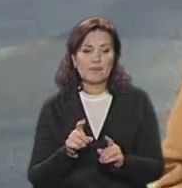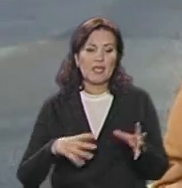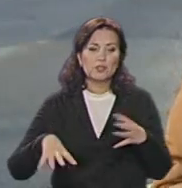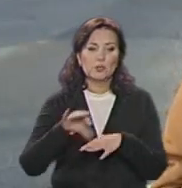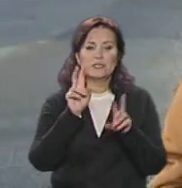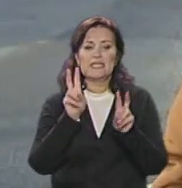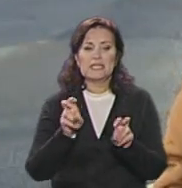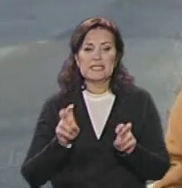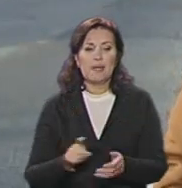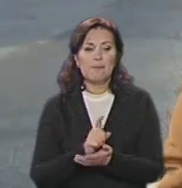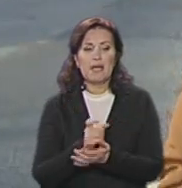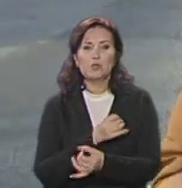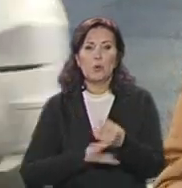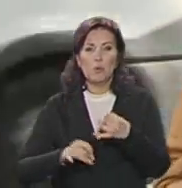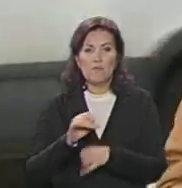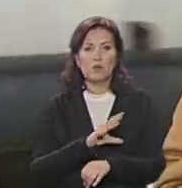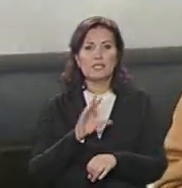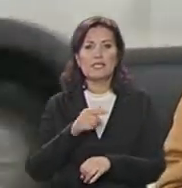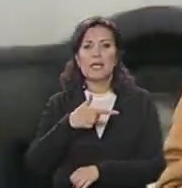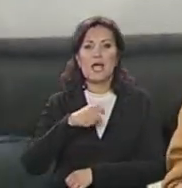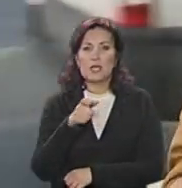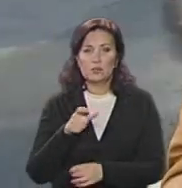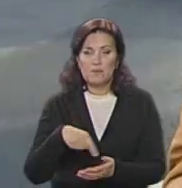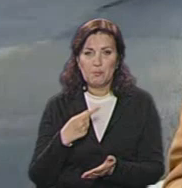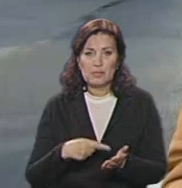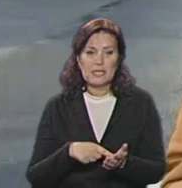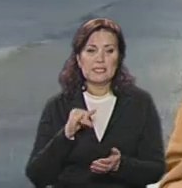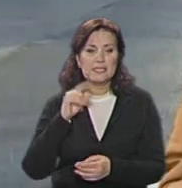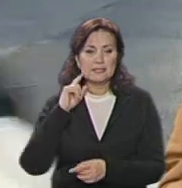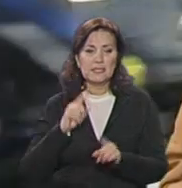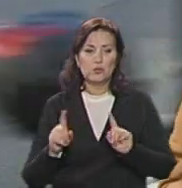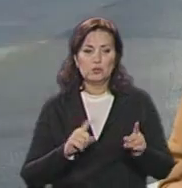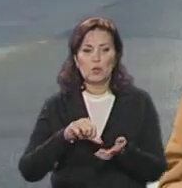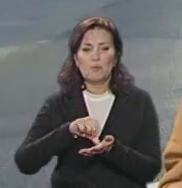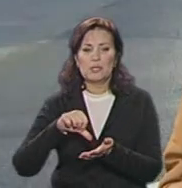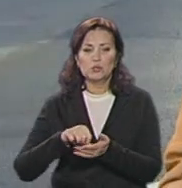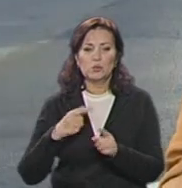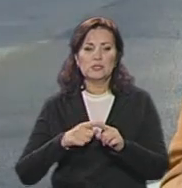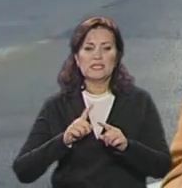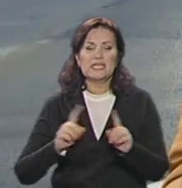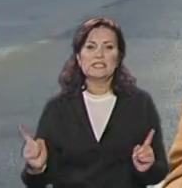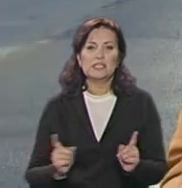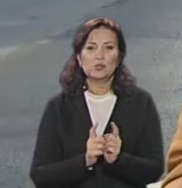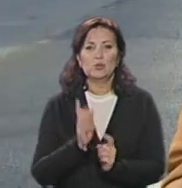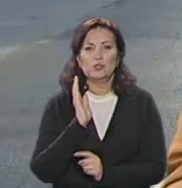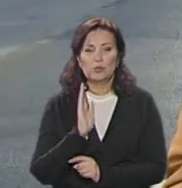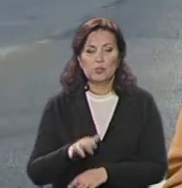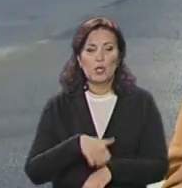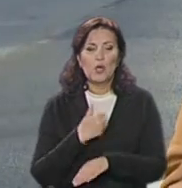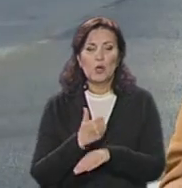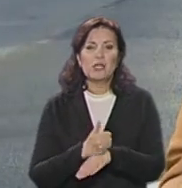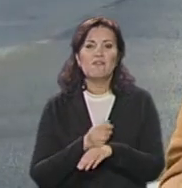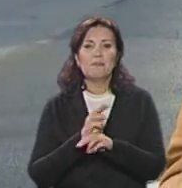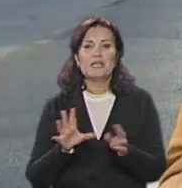усіх тем, зокрема, мають обговорювати і газові питання. І знаю, що присутній на цій зустрічі чи будуть і голова